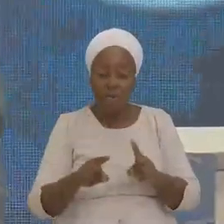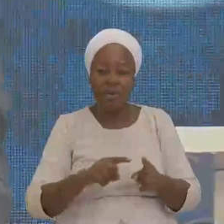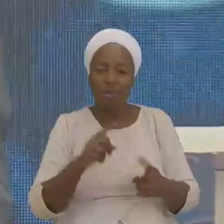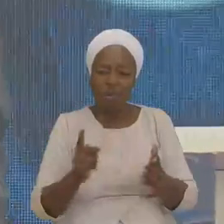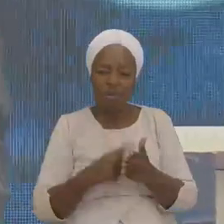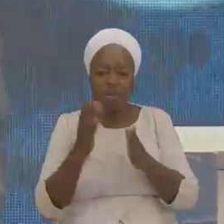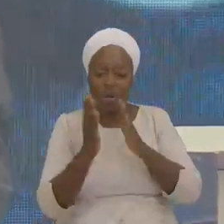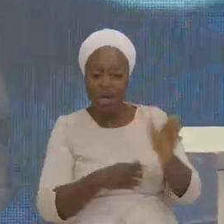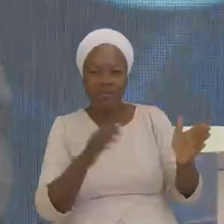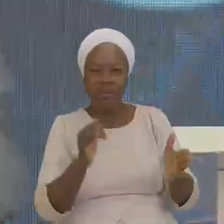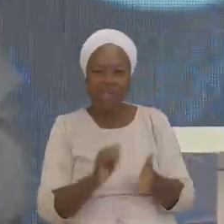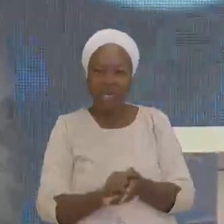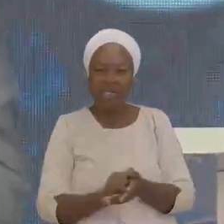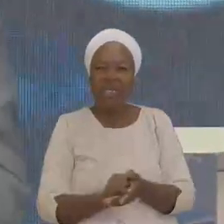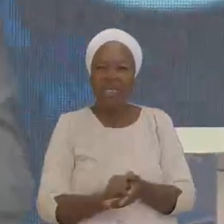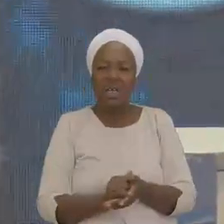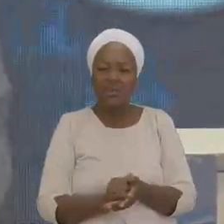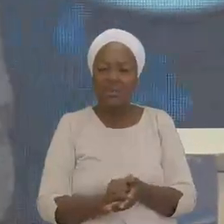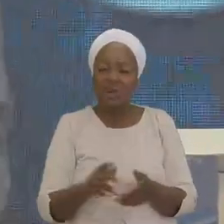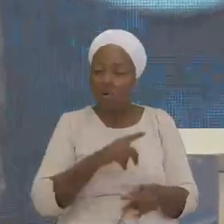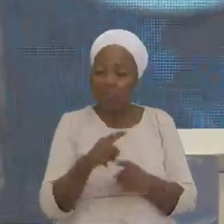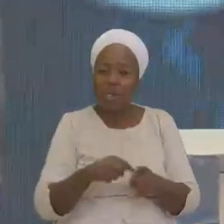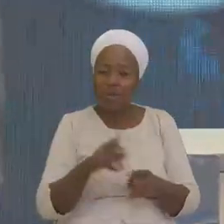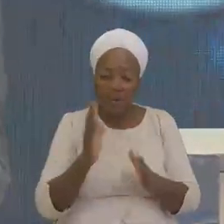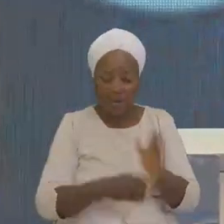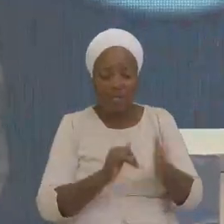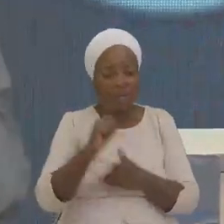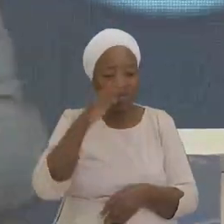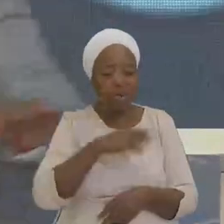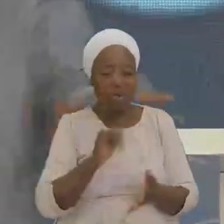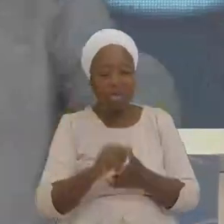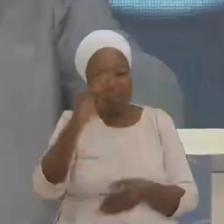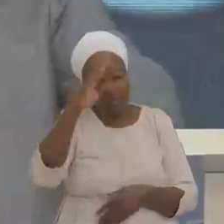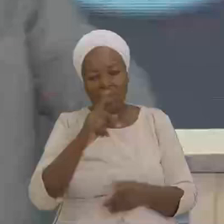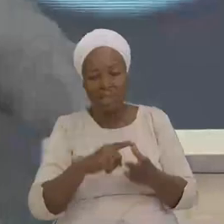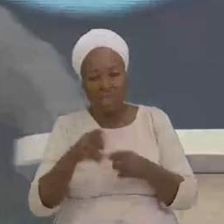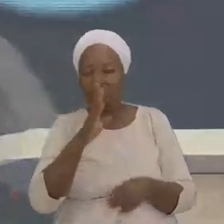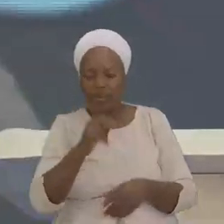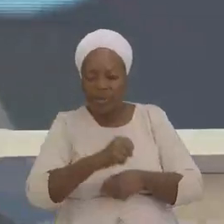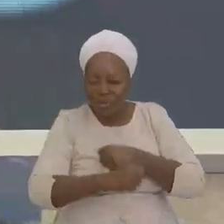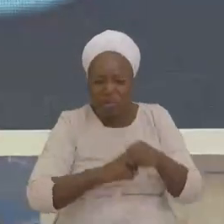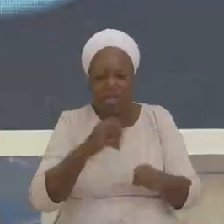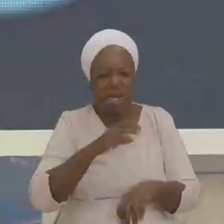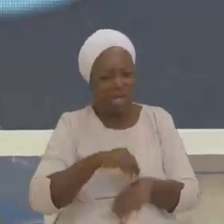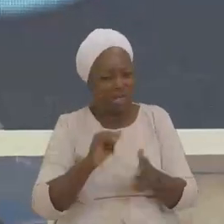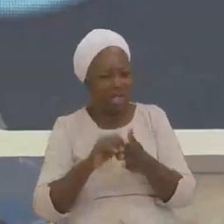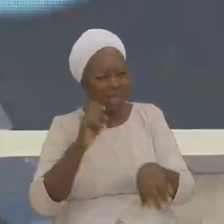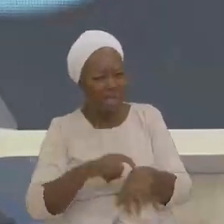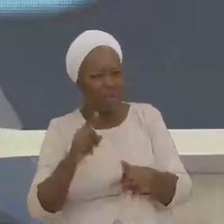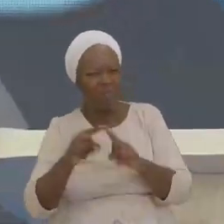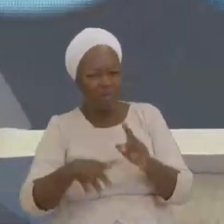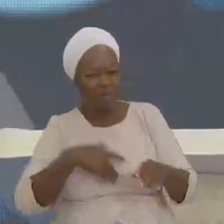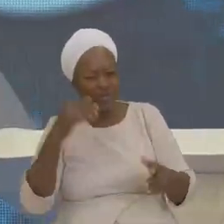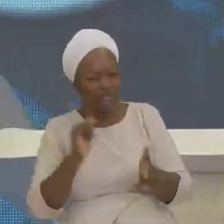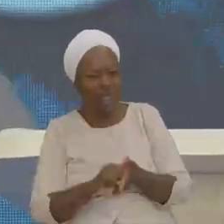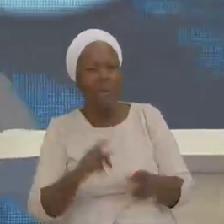viens. Tu dois quitter cet homme, cette femme. Il y aura la souffrance à cause de cette absence et tu vas le